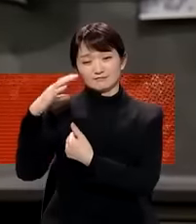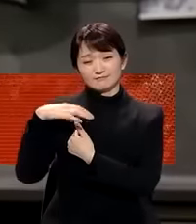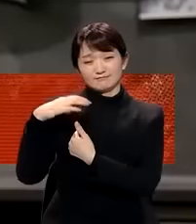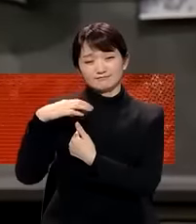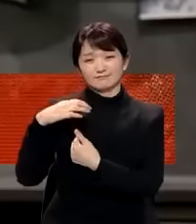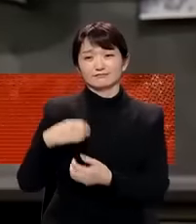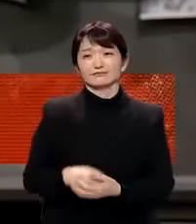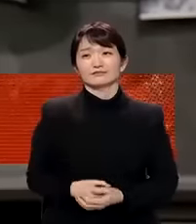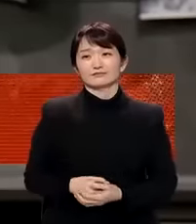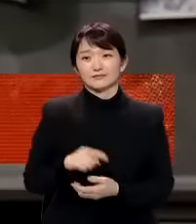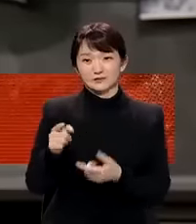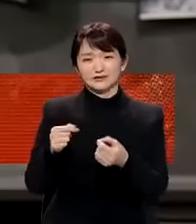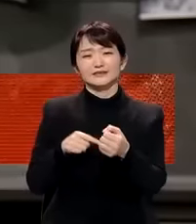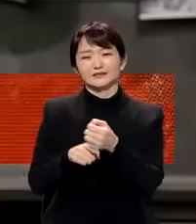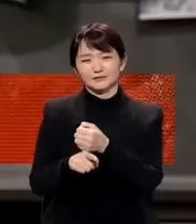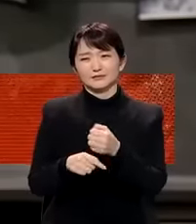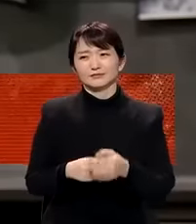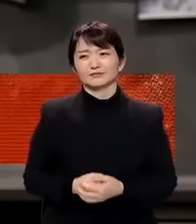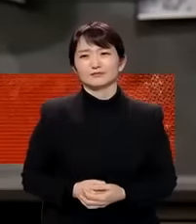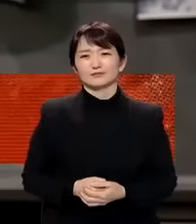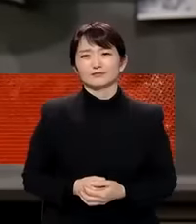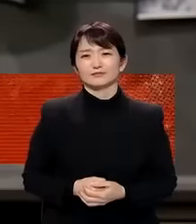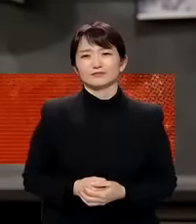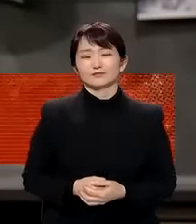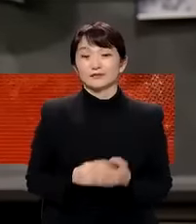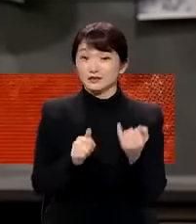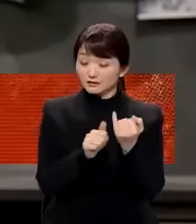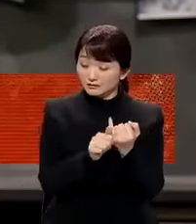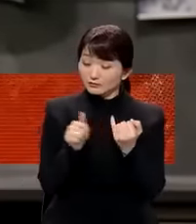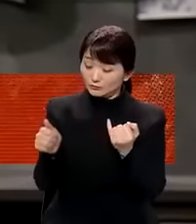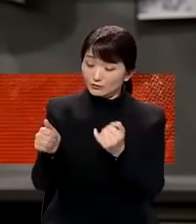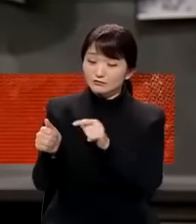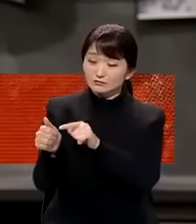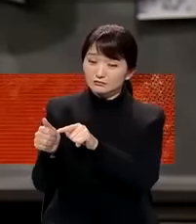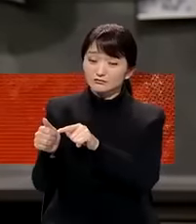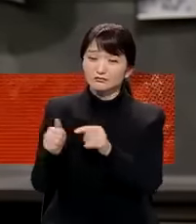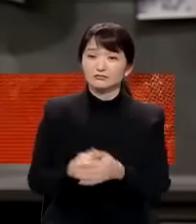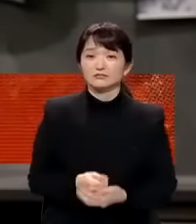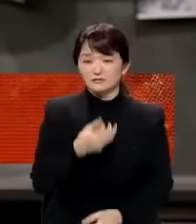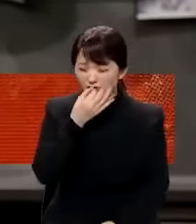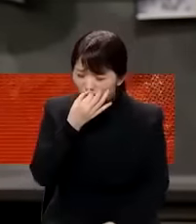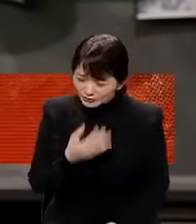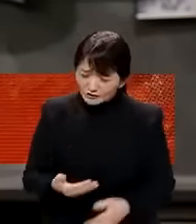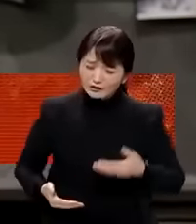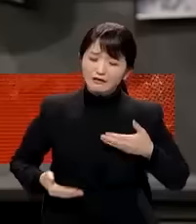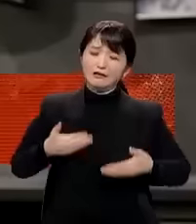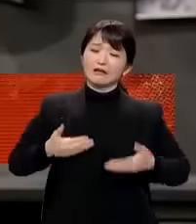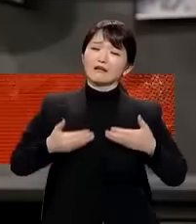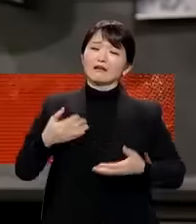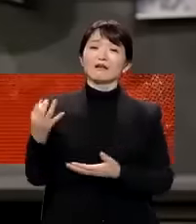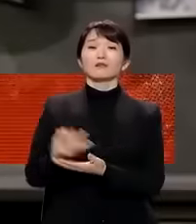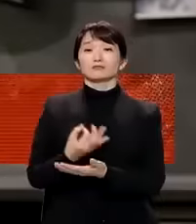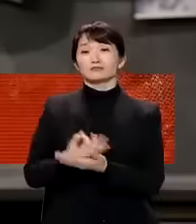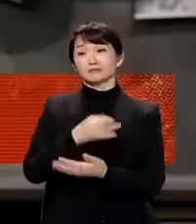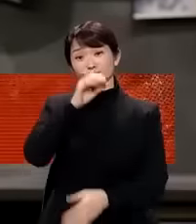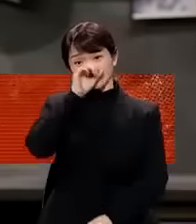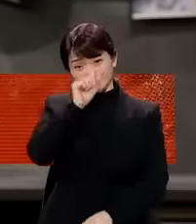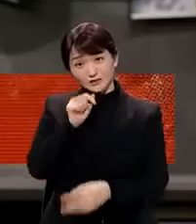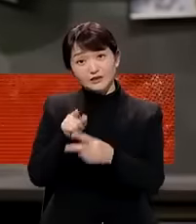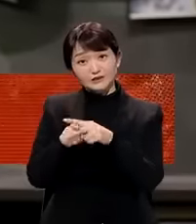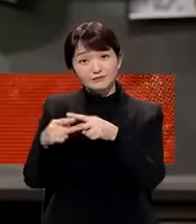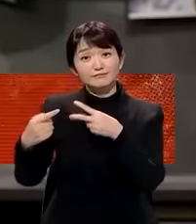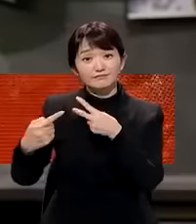있는데 그런 의미에서 충분히 남편이 뭐 힘들고 바쁘고 또 버리도 좋고 이해는